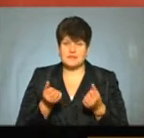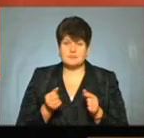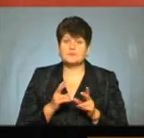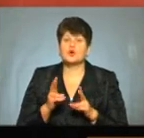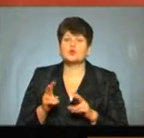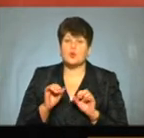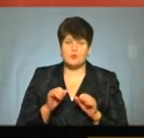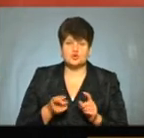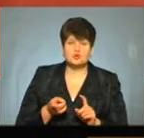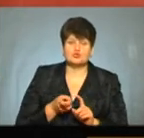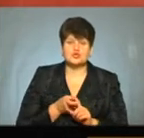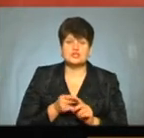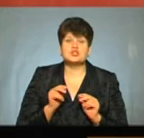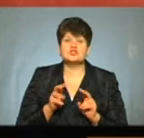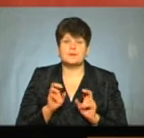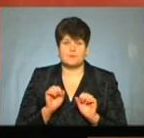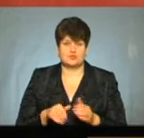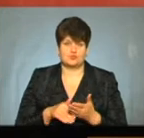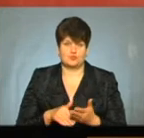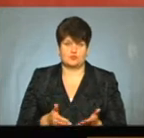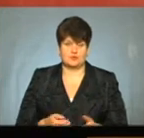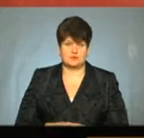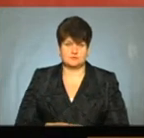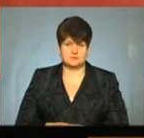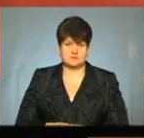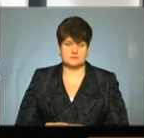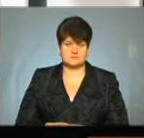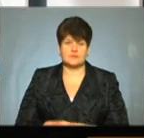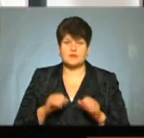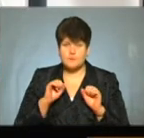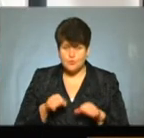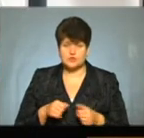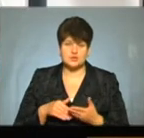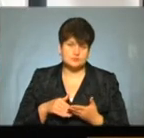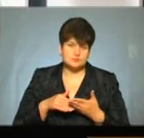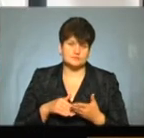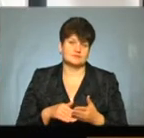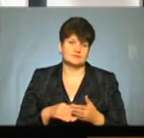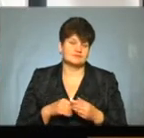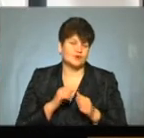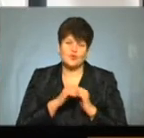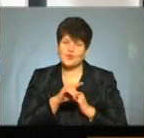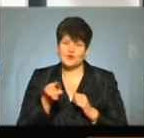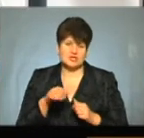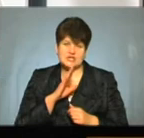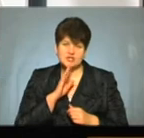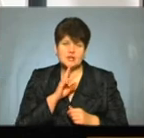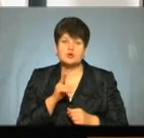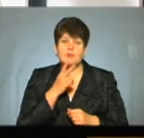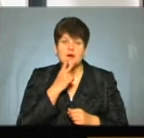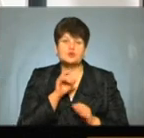саме може долучитися і чим можуть допомогти? Може долучитися кожна жінка, яка бачить, що вона може